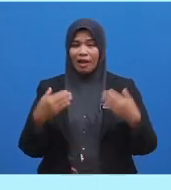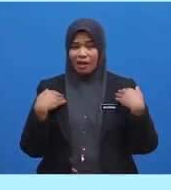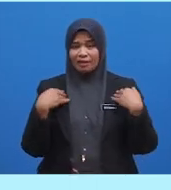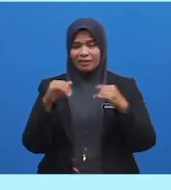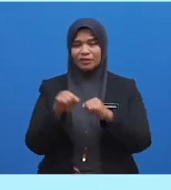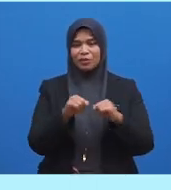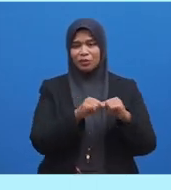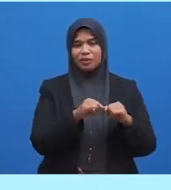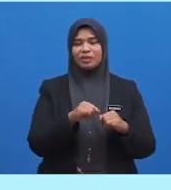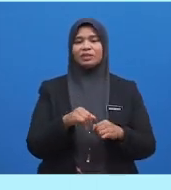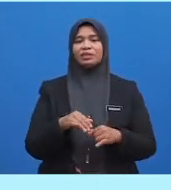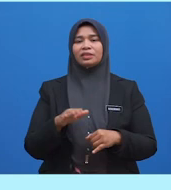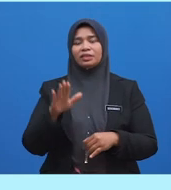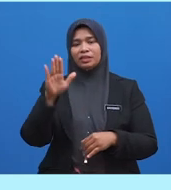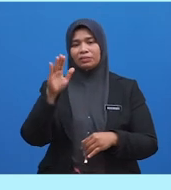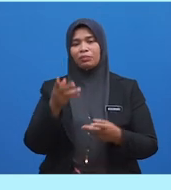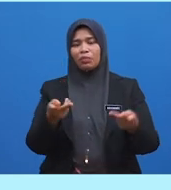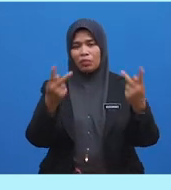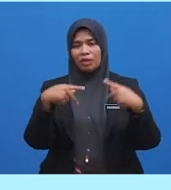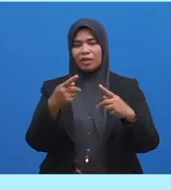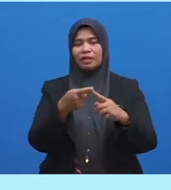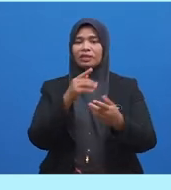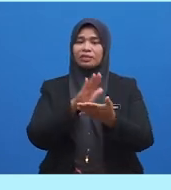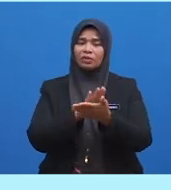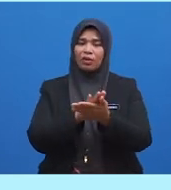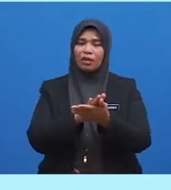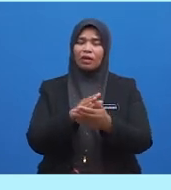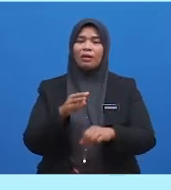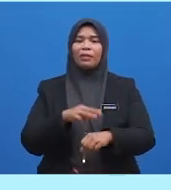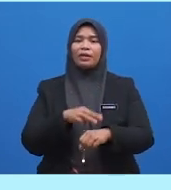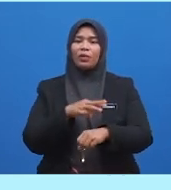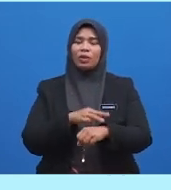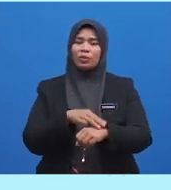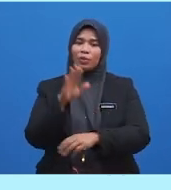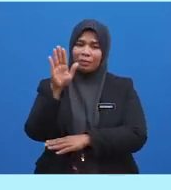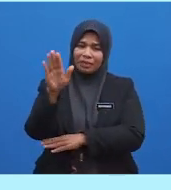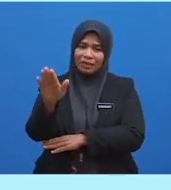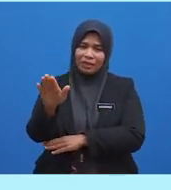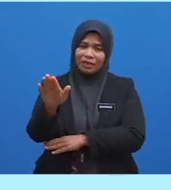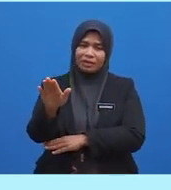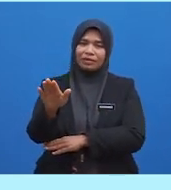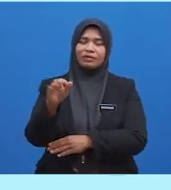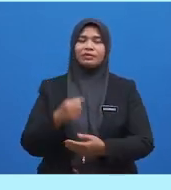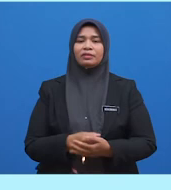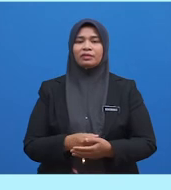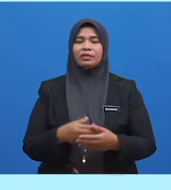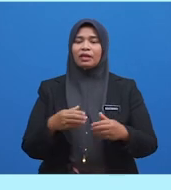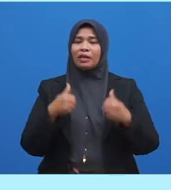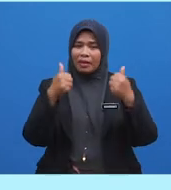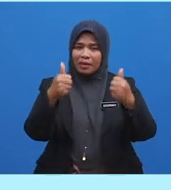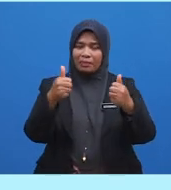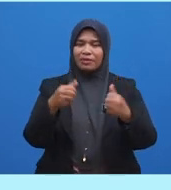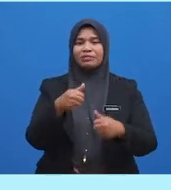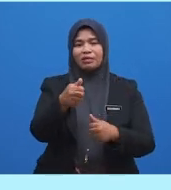enggak diantar at kamu pulang tadi sekolah pada waktu petang Wah hebat lah